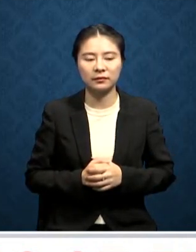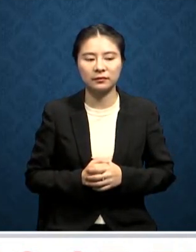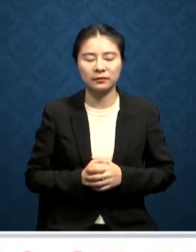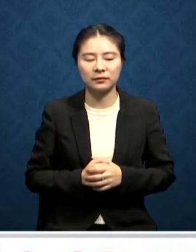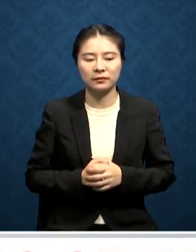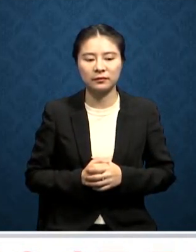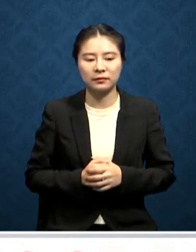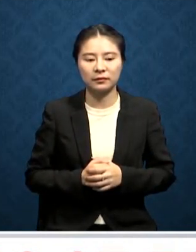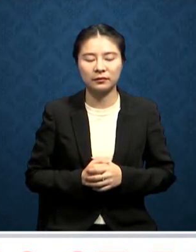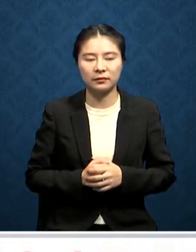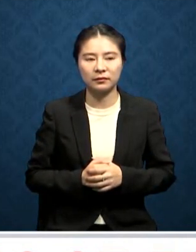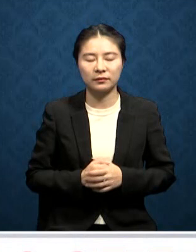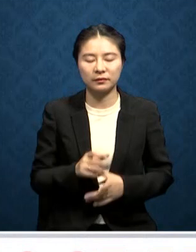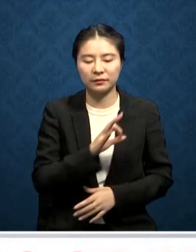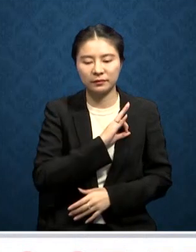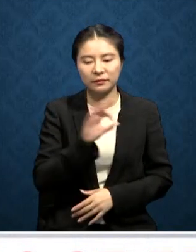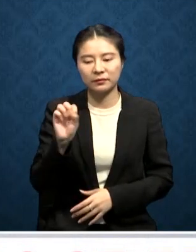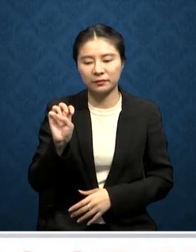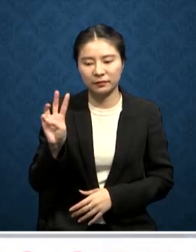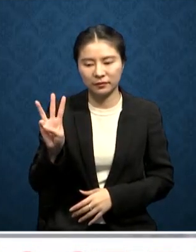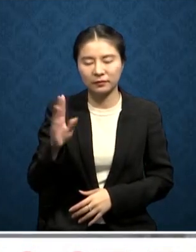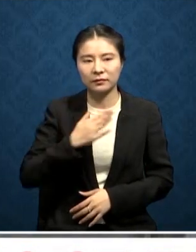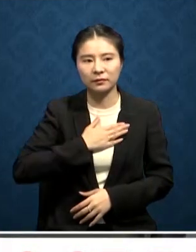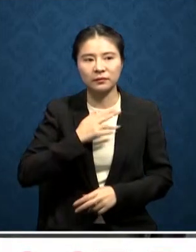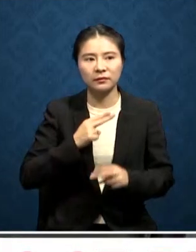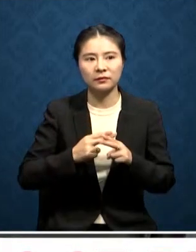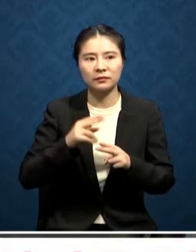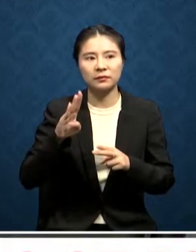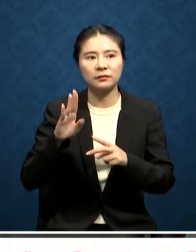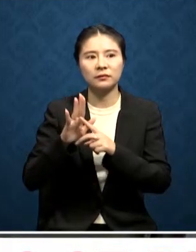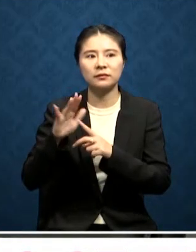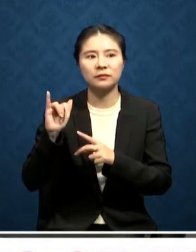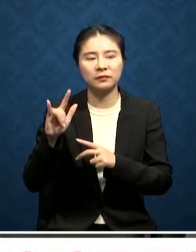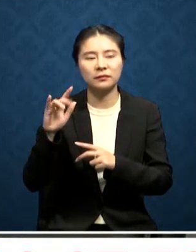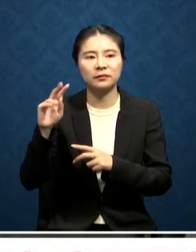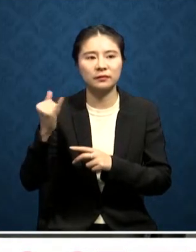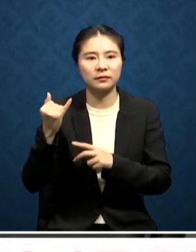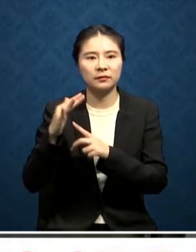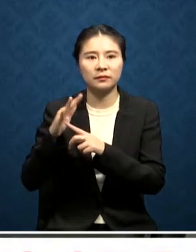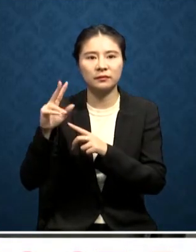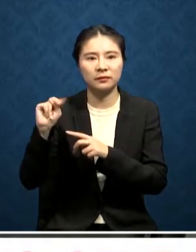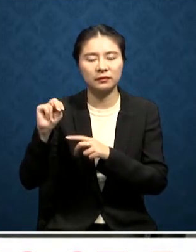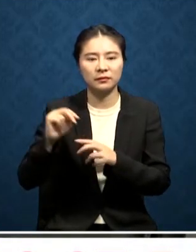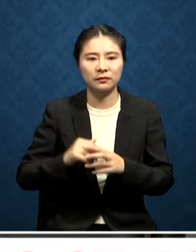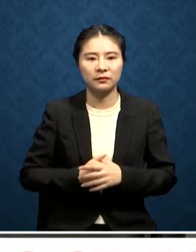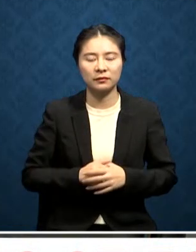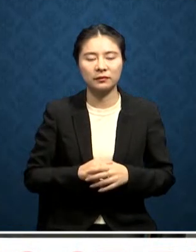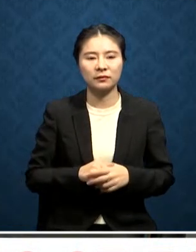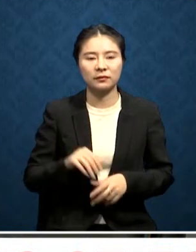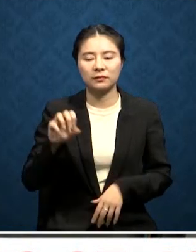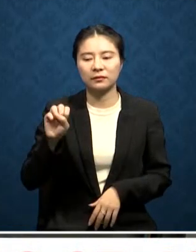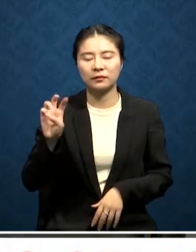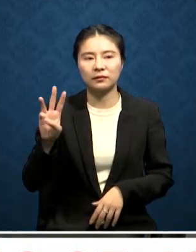สมาชิกวุฒิสภาอันทรงเกียรติทุกท่านกระผมพลตำรจโทบุญจันทร์นวลสายวุฒิสมาชิก